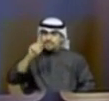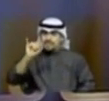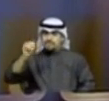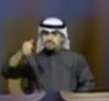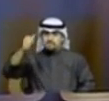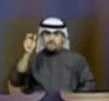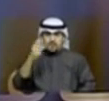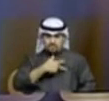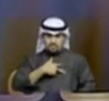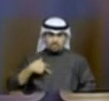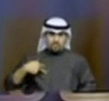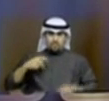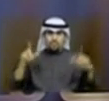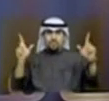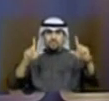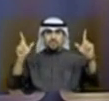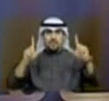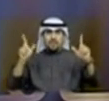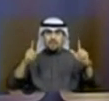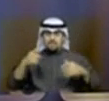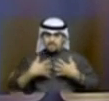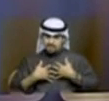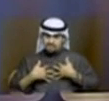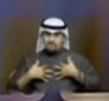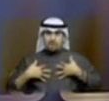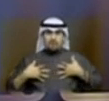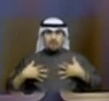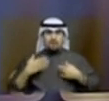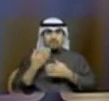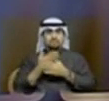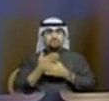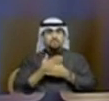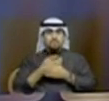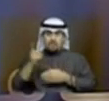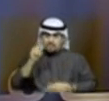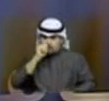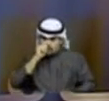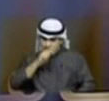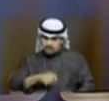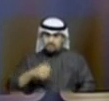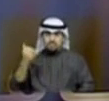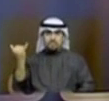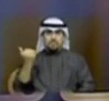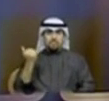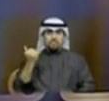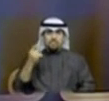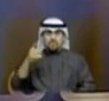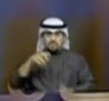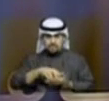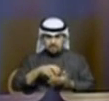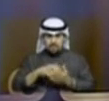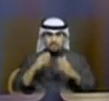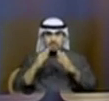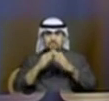هذا التتويج بالتكريم والتقدير إنما هو واجب ندين به لمصر